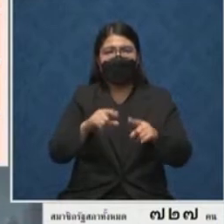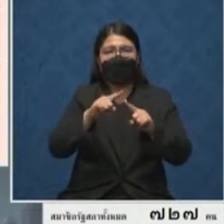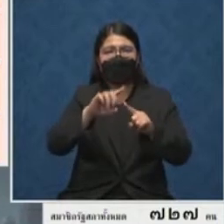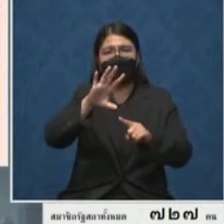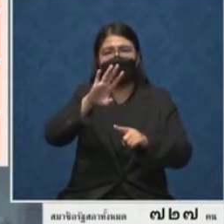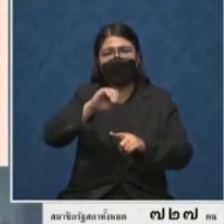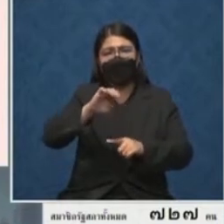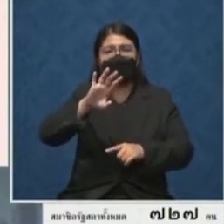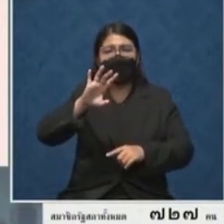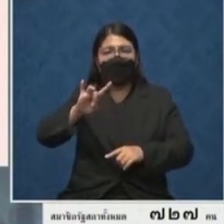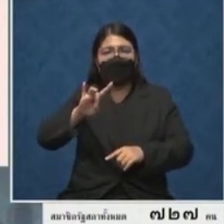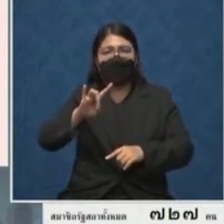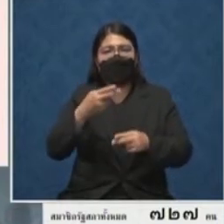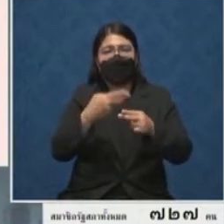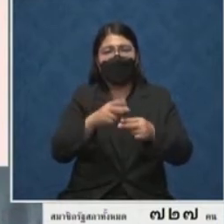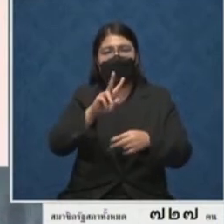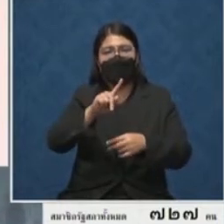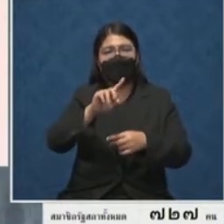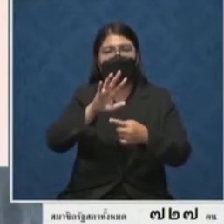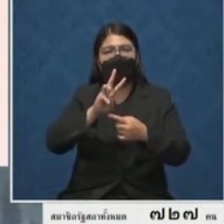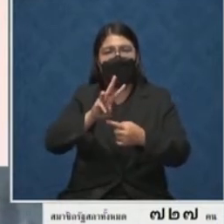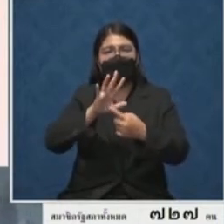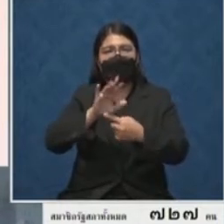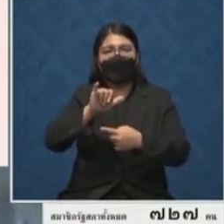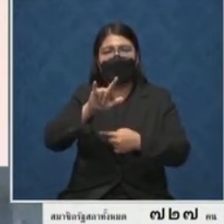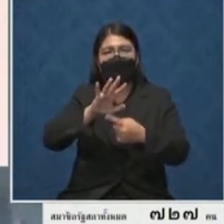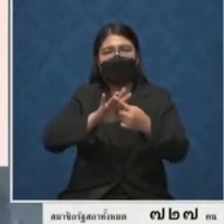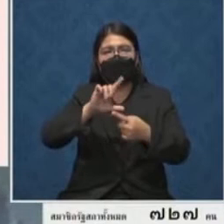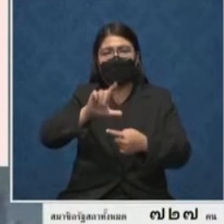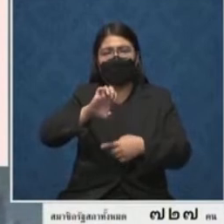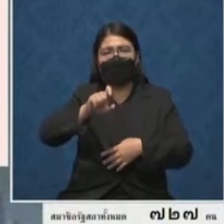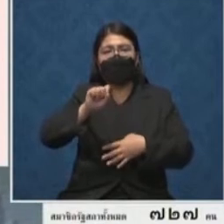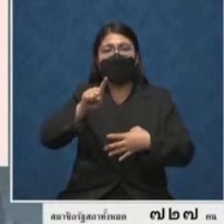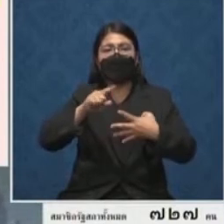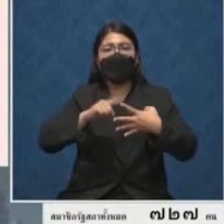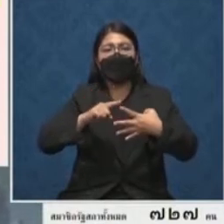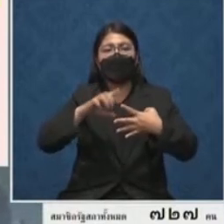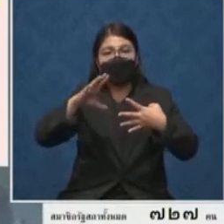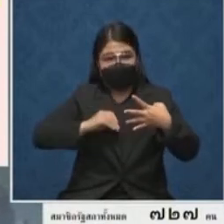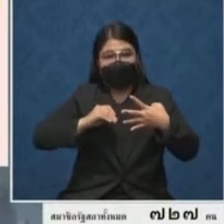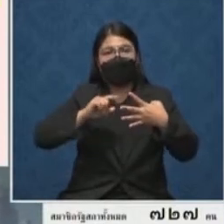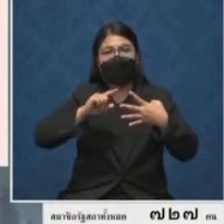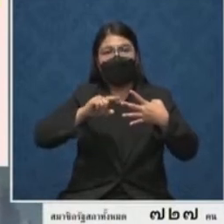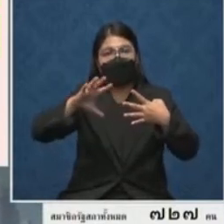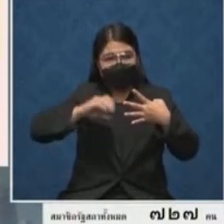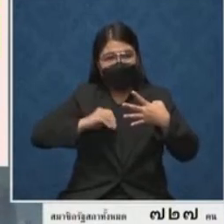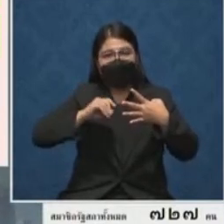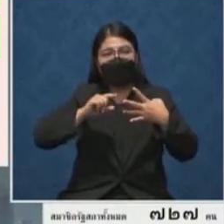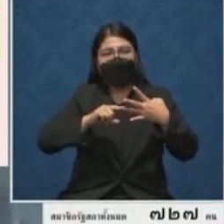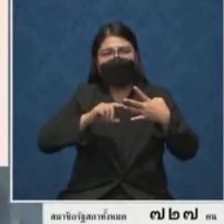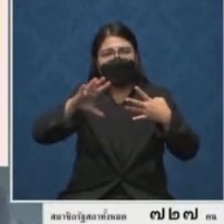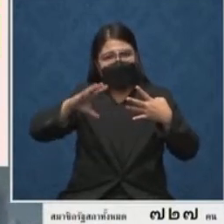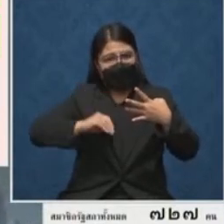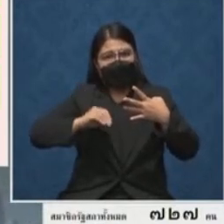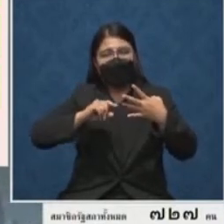48นายขวัญเลิศพาณิชมาศ 1รับหลักการ2รับหลักการ3รับ